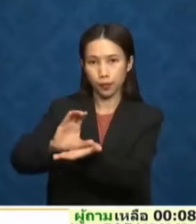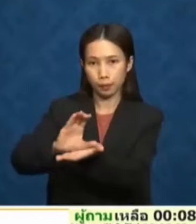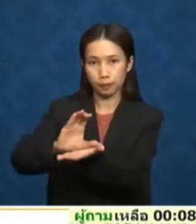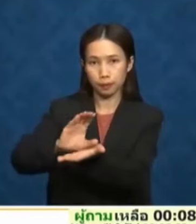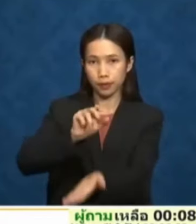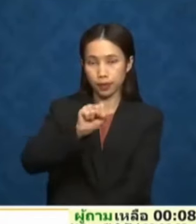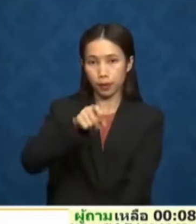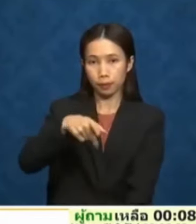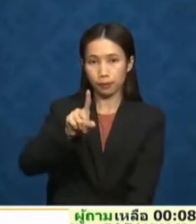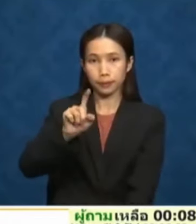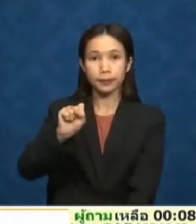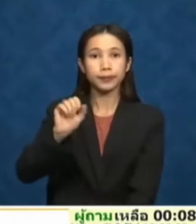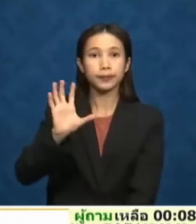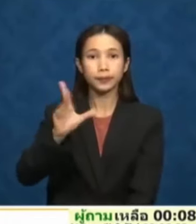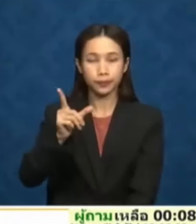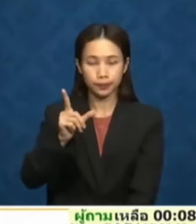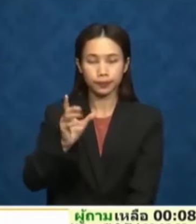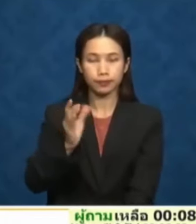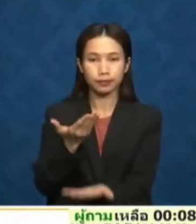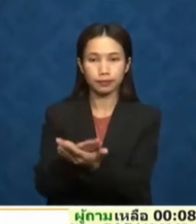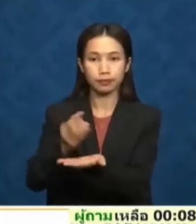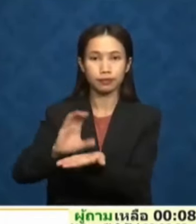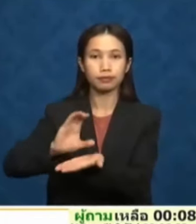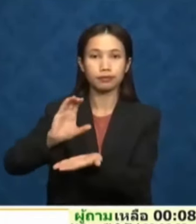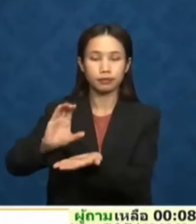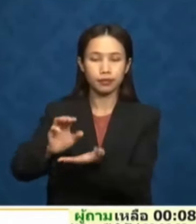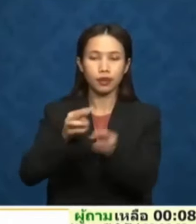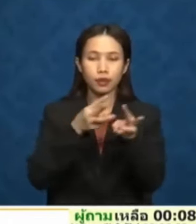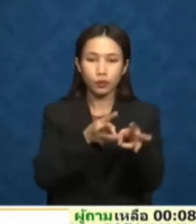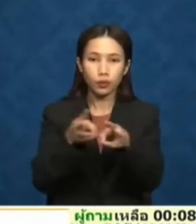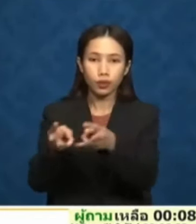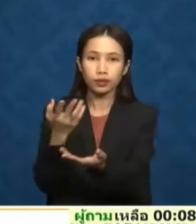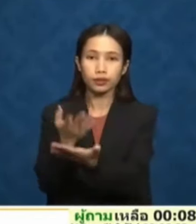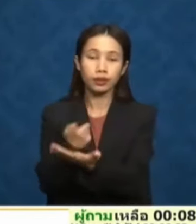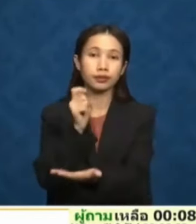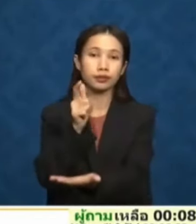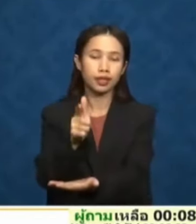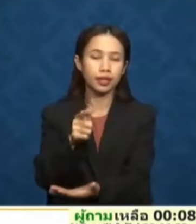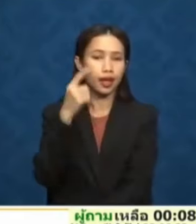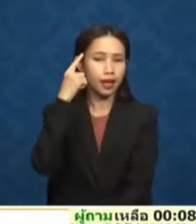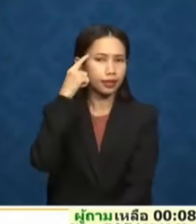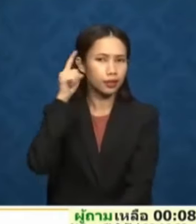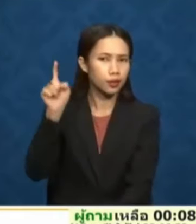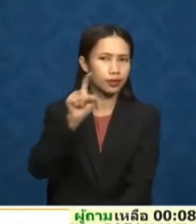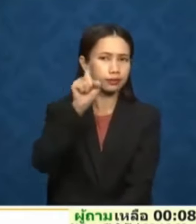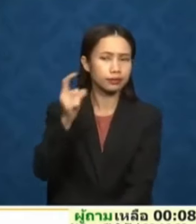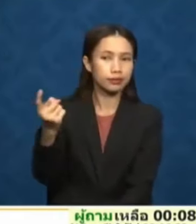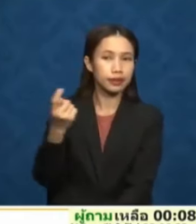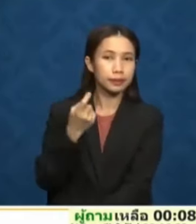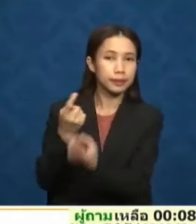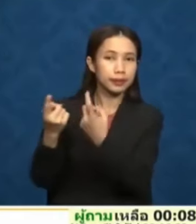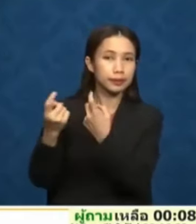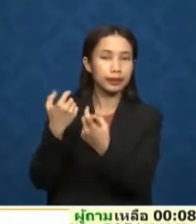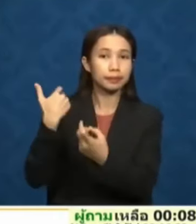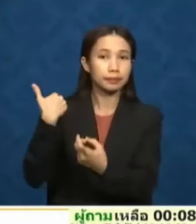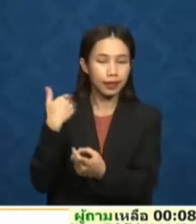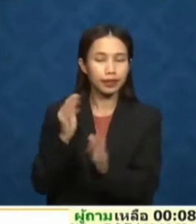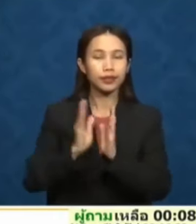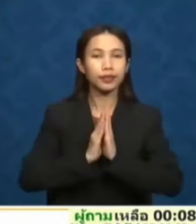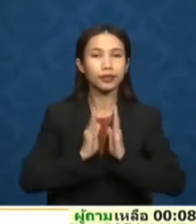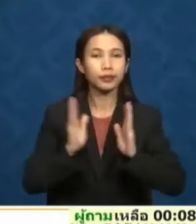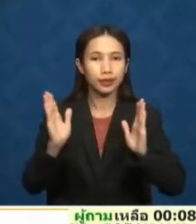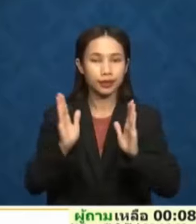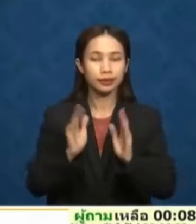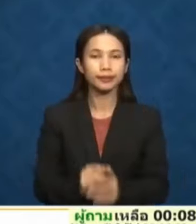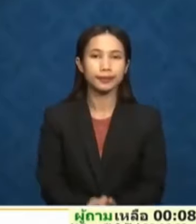สุขภาพแห่งชาติอันนี้คือวิธีและรูปแบบการจ่ายผมผมเชื่อว่าท่านจะมีคำถามที่ 2ที่ 3ผมจะได้ตอบเชื่อแจงต่อกราขอบคุณคำ